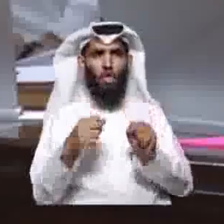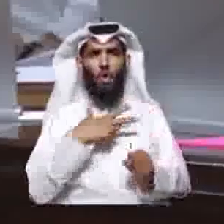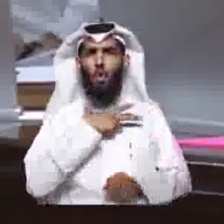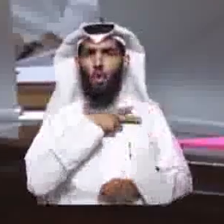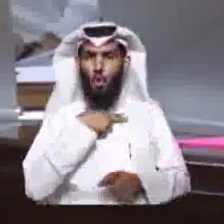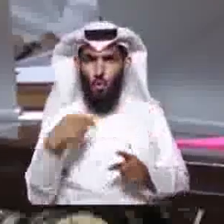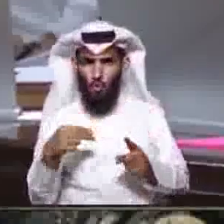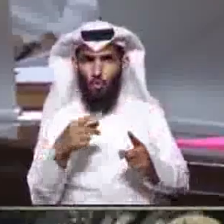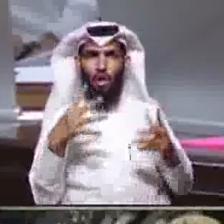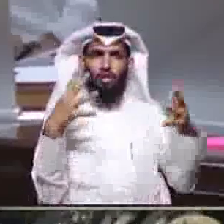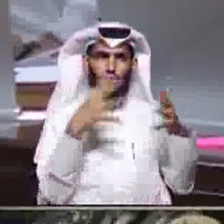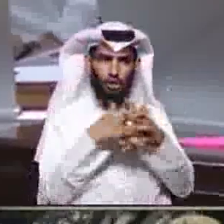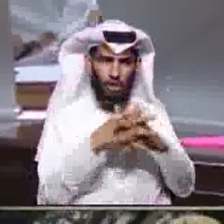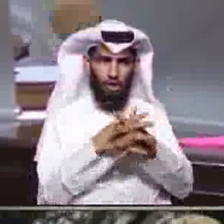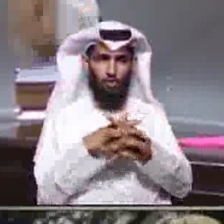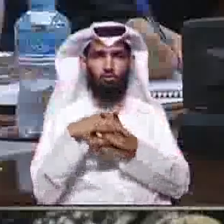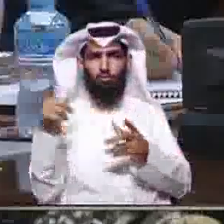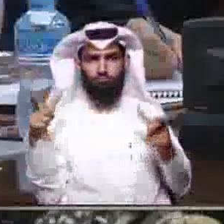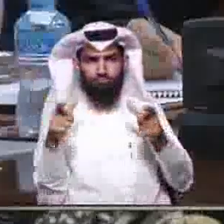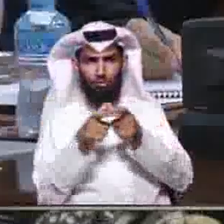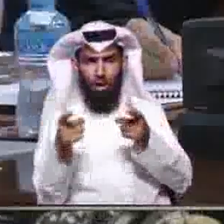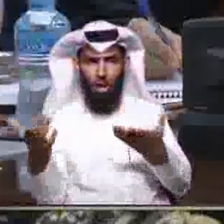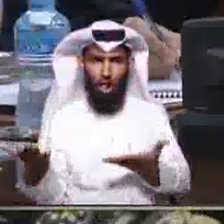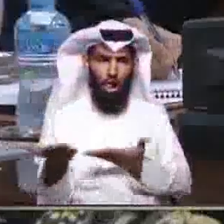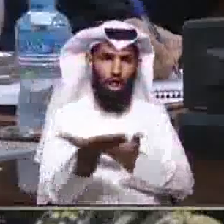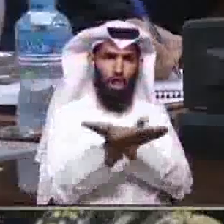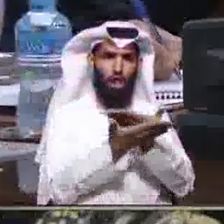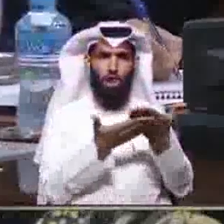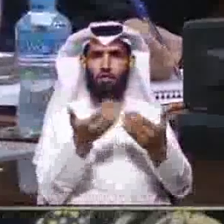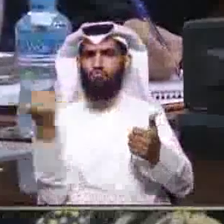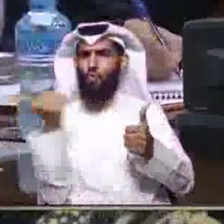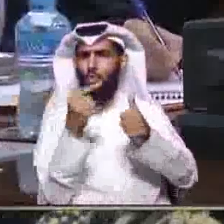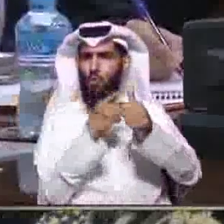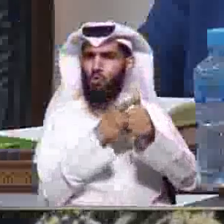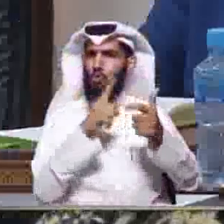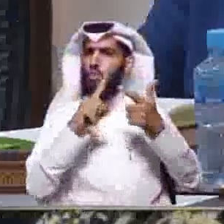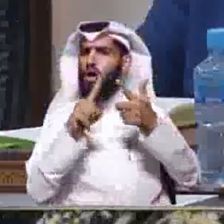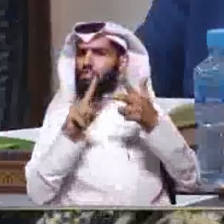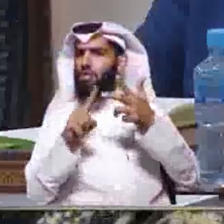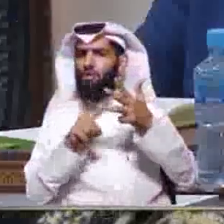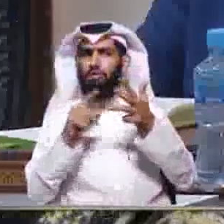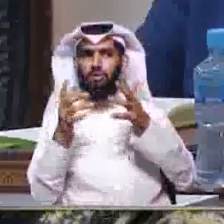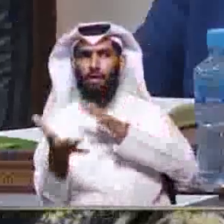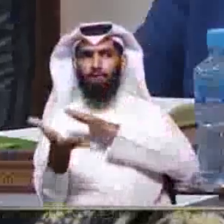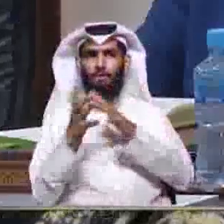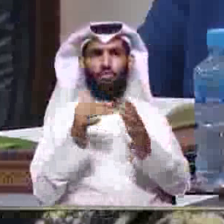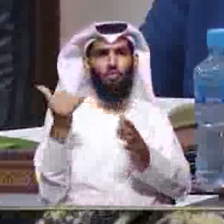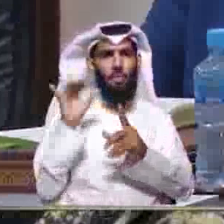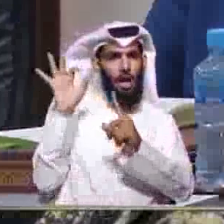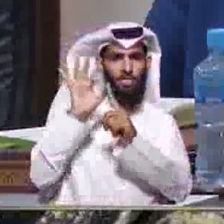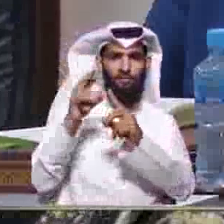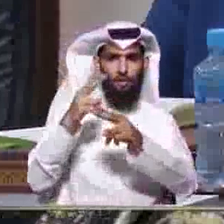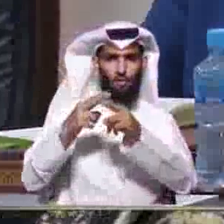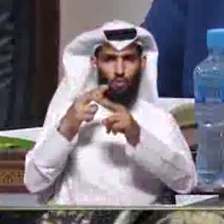والخاص والمجتمع المدني، وخلالها تم تحديد الأولويات والمشروعات التي تؤدي إلى تقدم الكويت